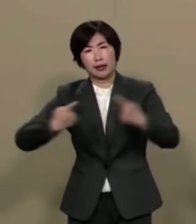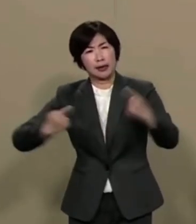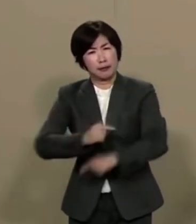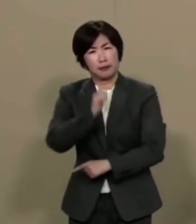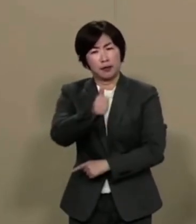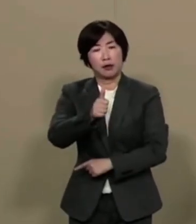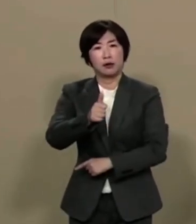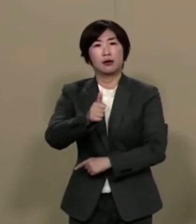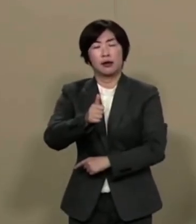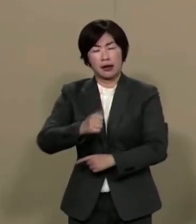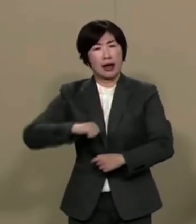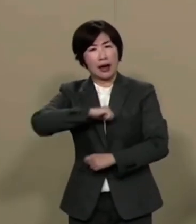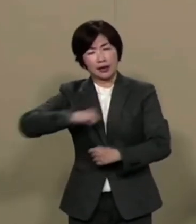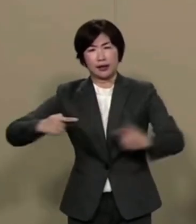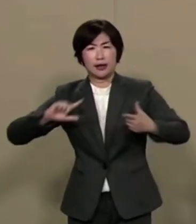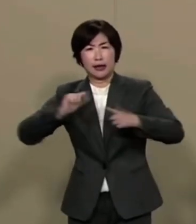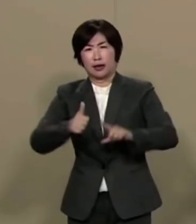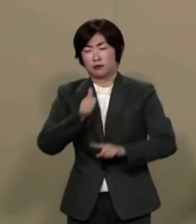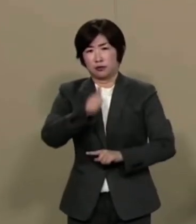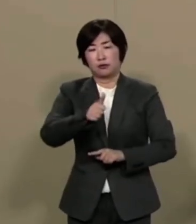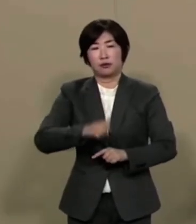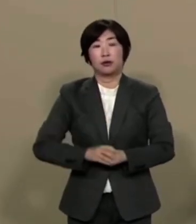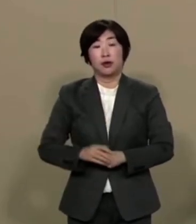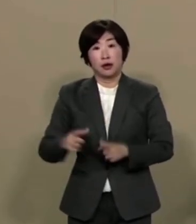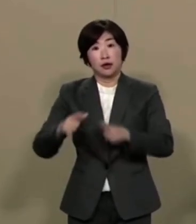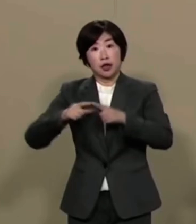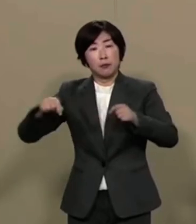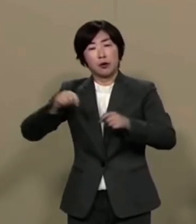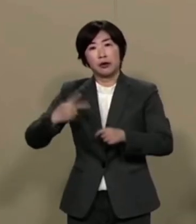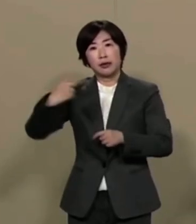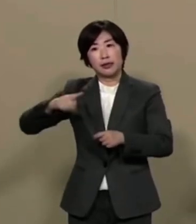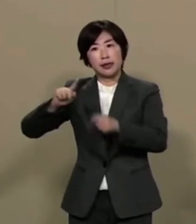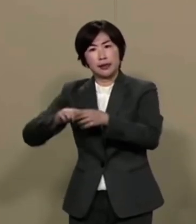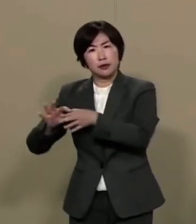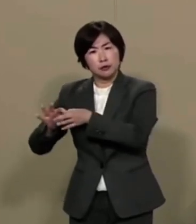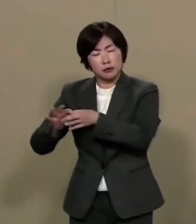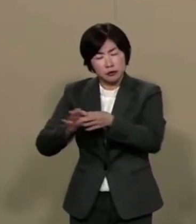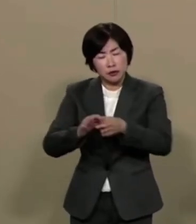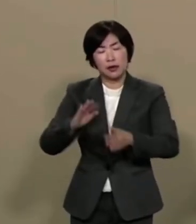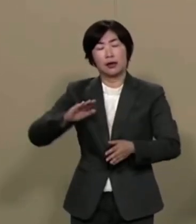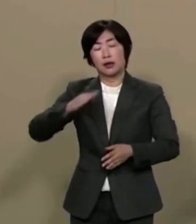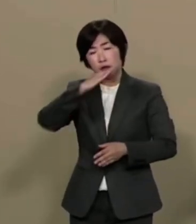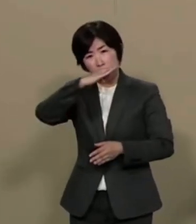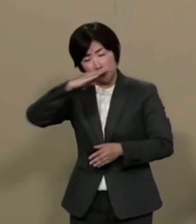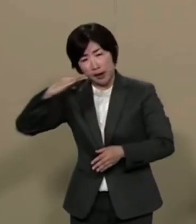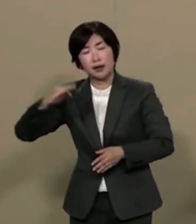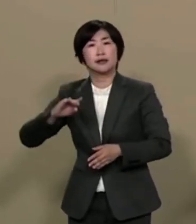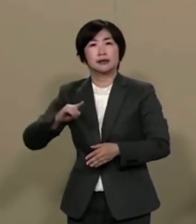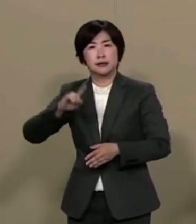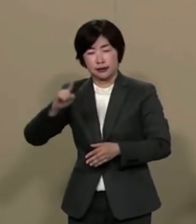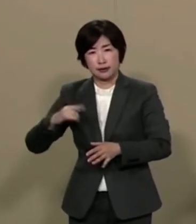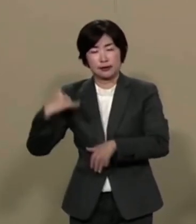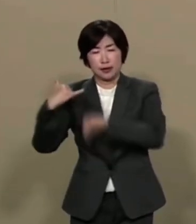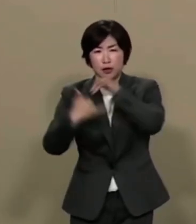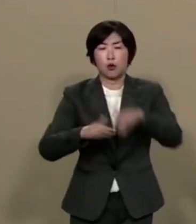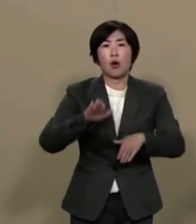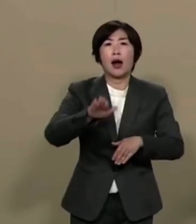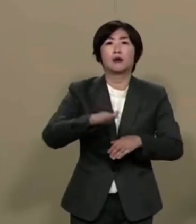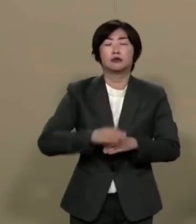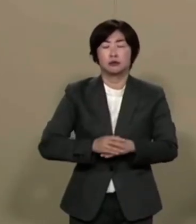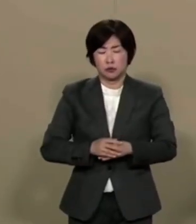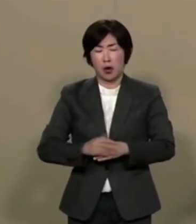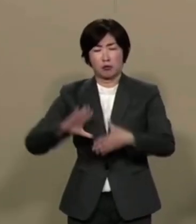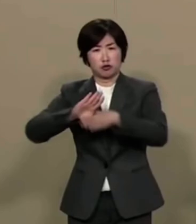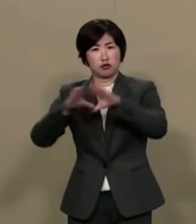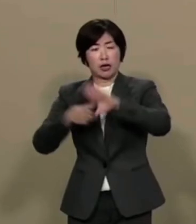な勝手に改革するな日本には2000年続いた素晴らしい伝統がある外国にはないもう本当にもう見事